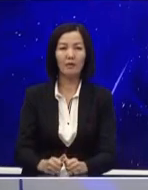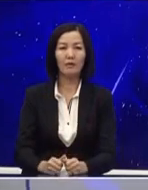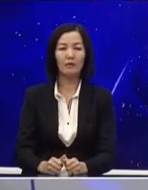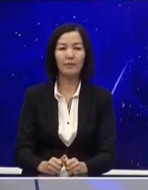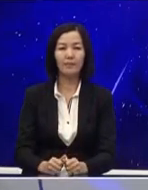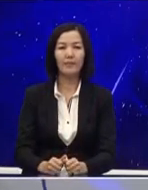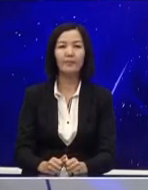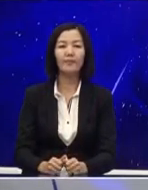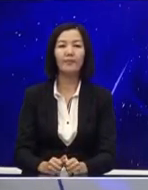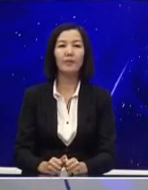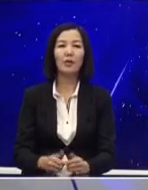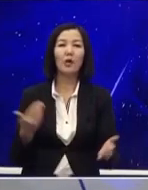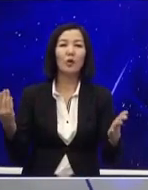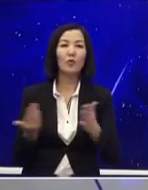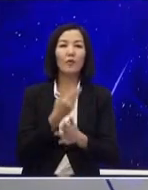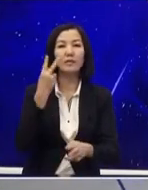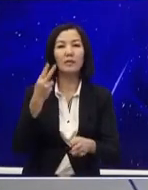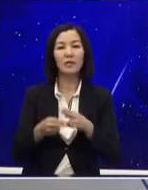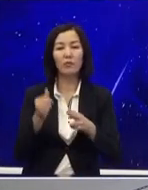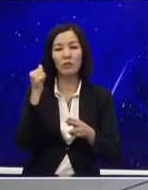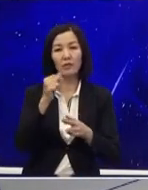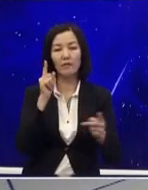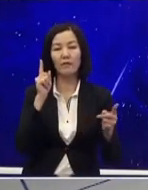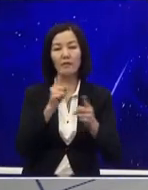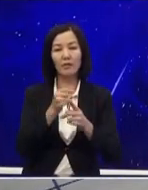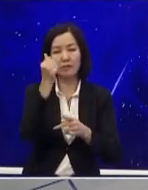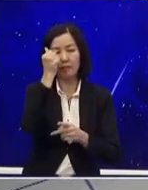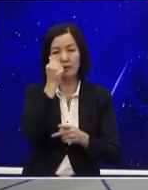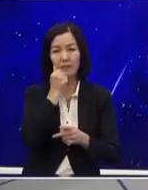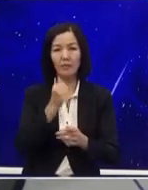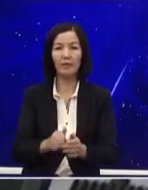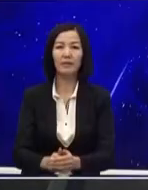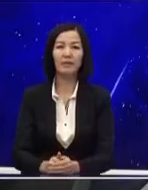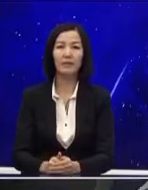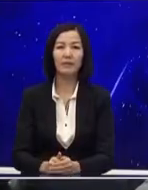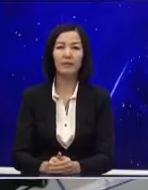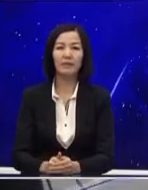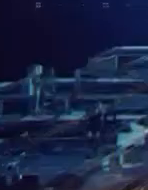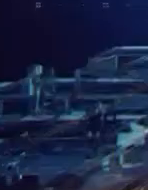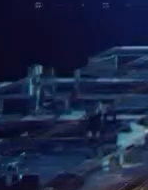Это была последняя информация на сегодня. Спасибо за внимание. Всего доброго.